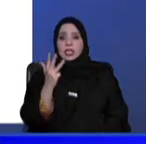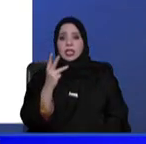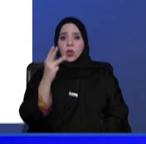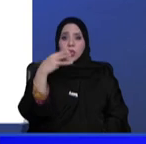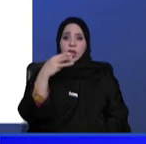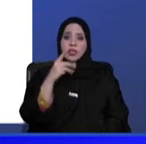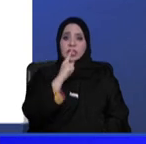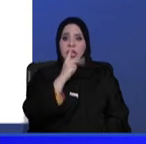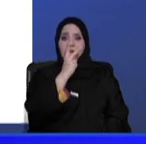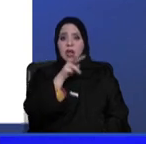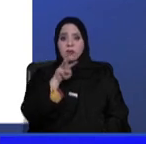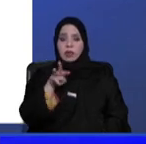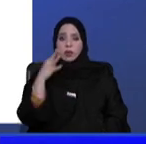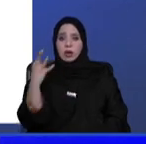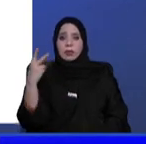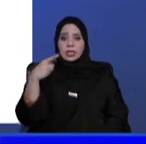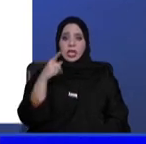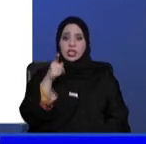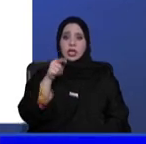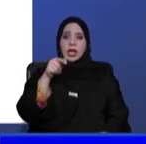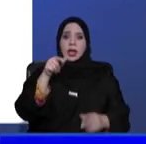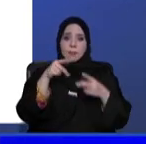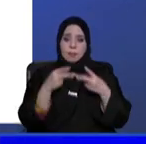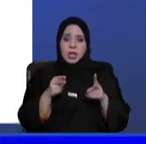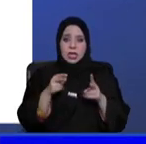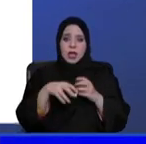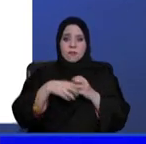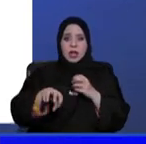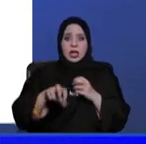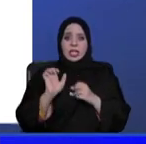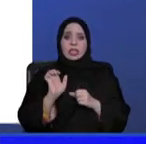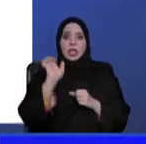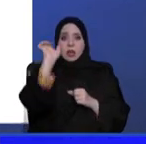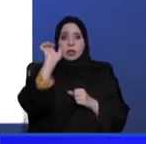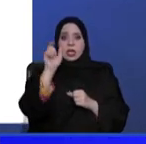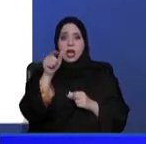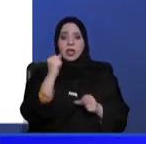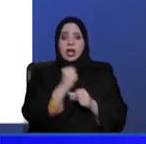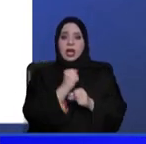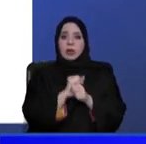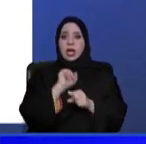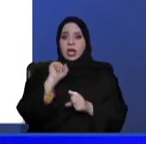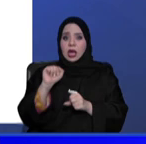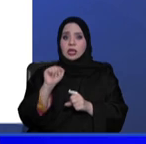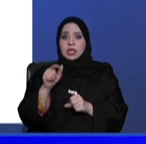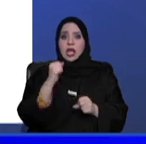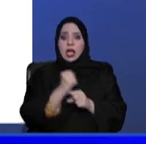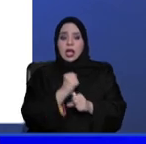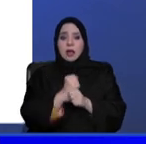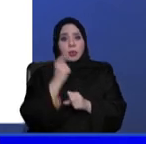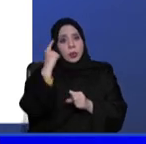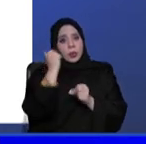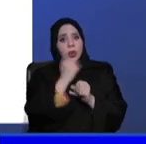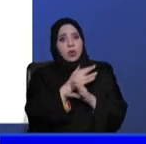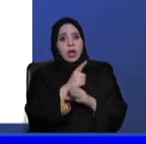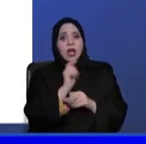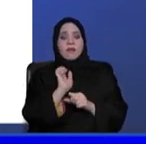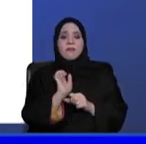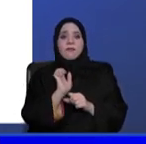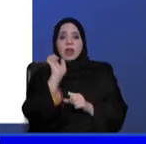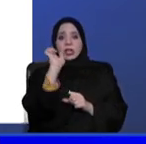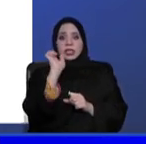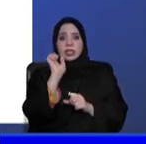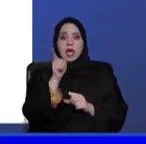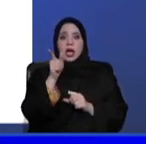لسنة 2014 بتطبيق فرع التأمين على المشتغلين لحسابهم الخاص وأصحاب المهن الحرة وفرع التأمين